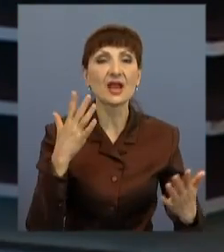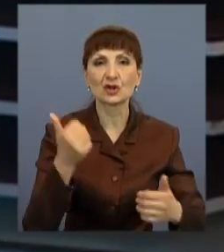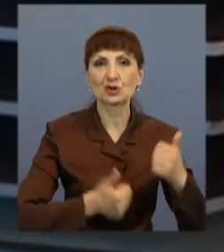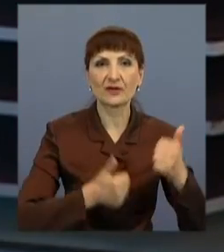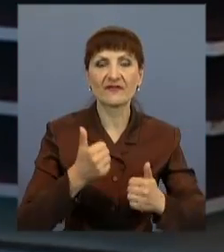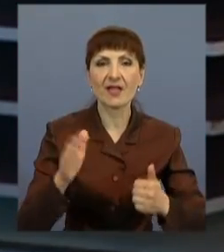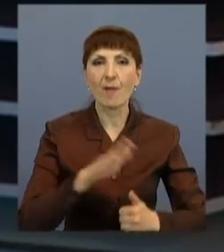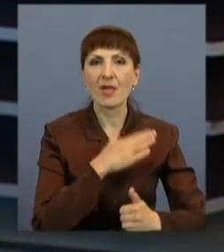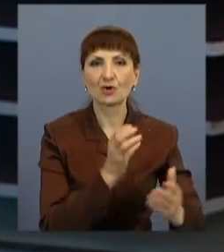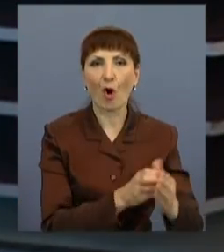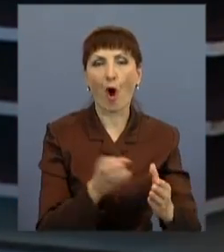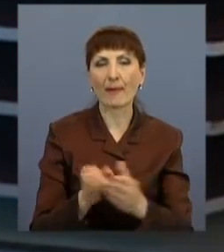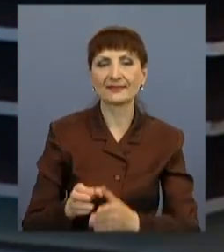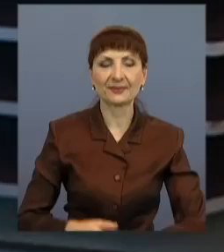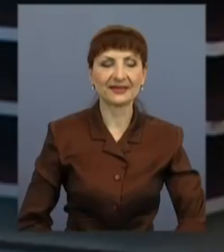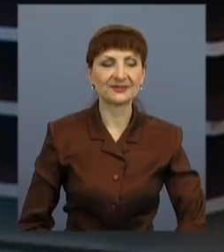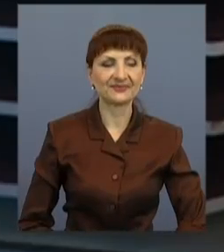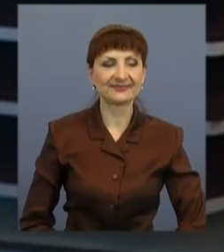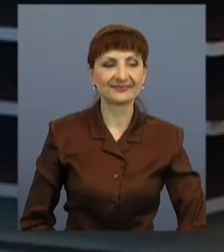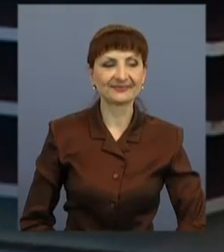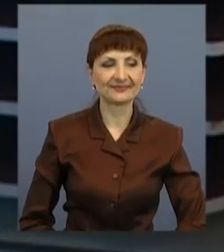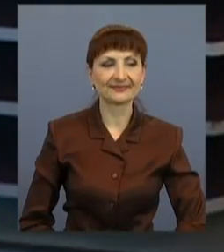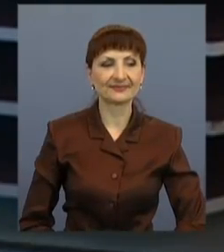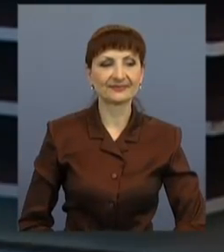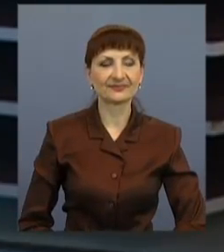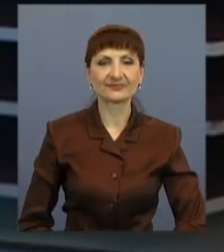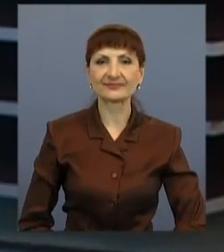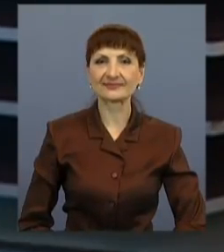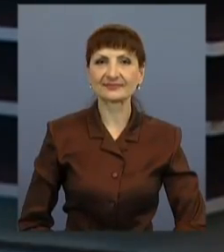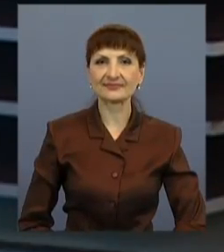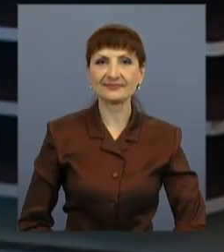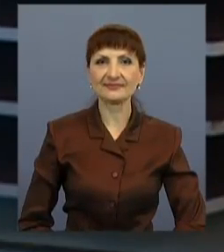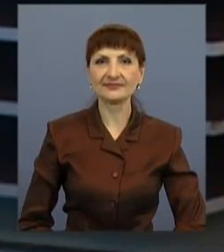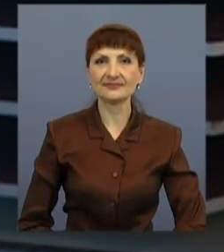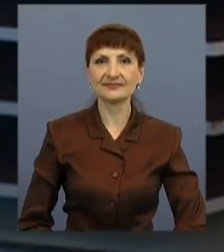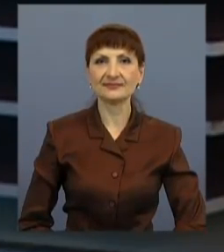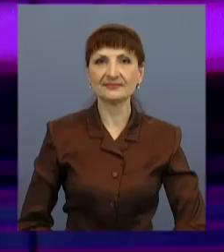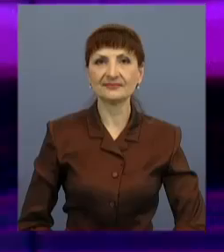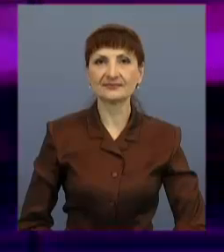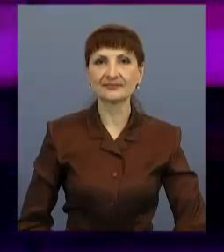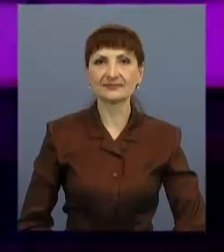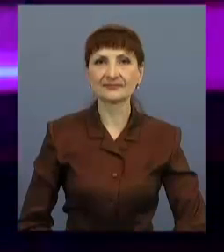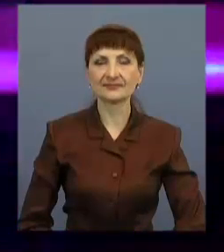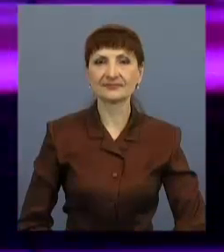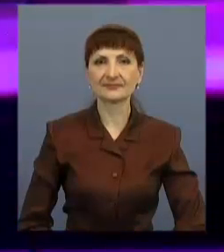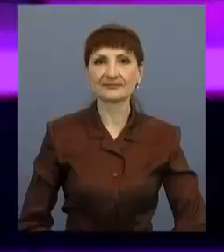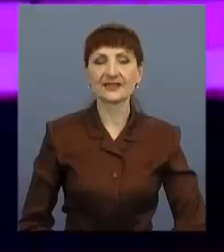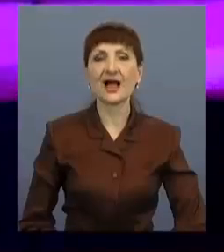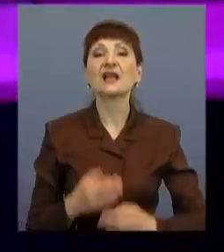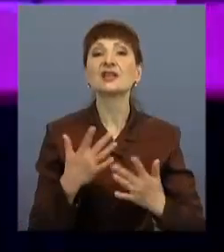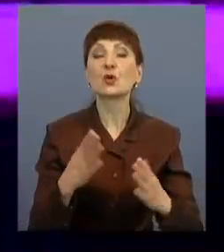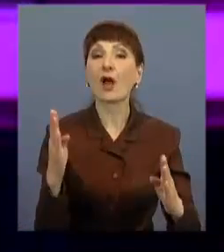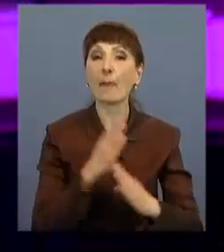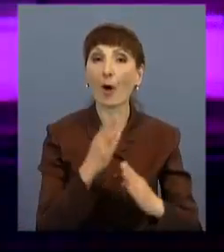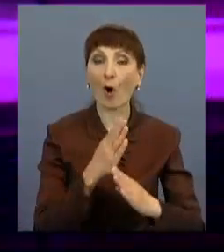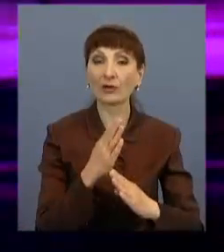соревнование между командами. Жанна Хабдулхабар, Канат Кигизбаев и Арсен Сандыбаев, телеканал «Алматы». А насколько